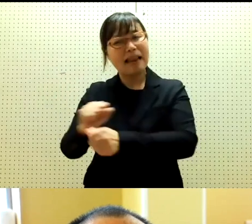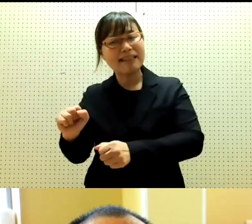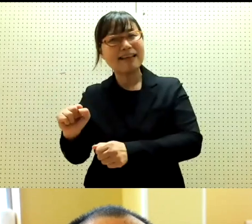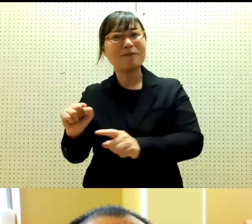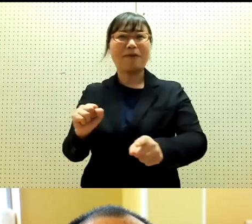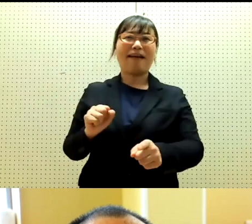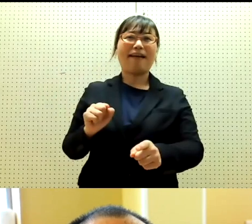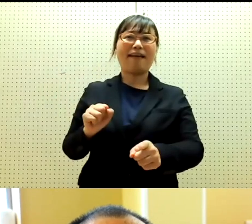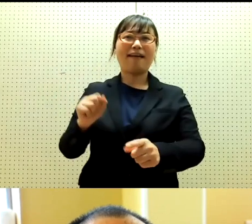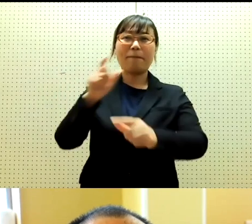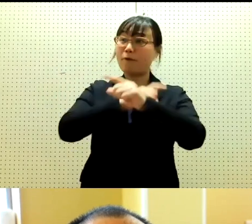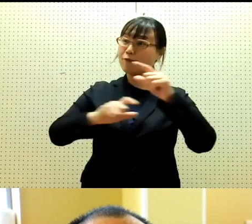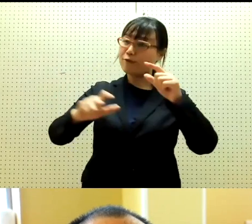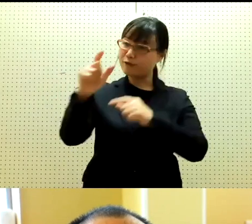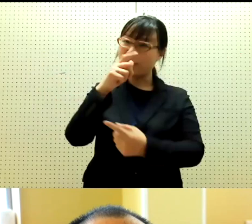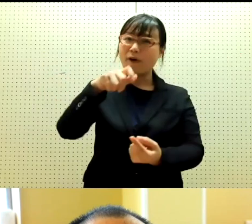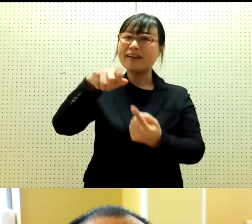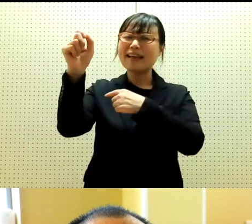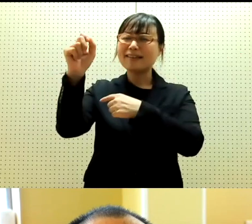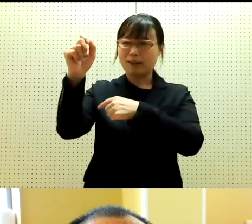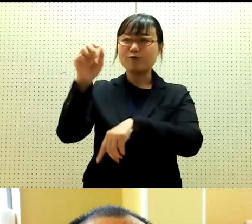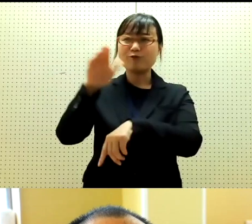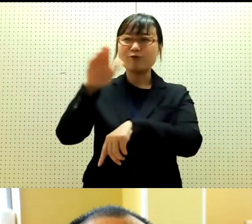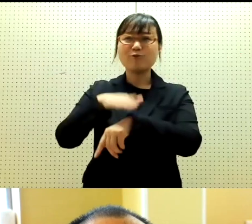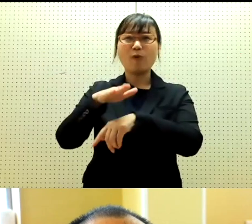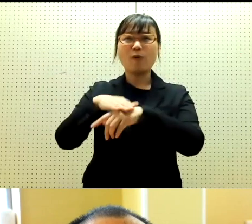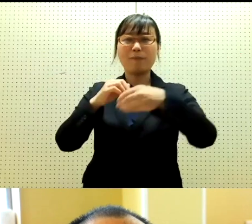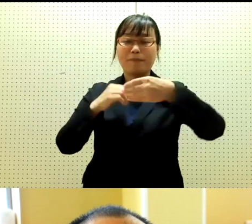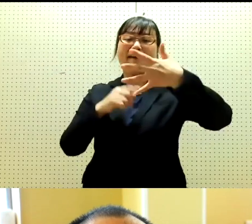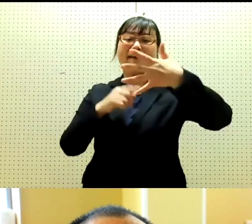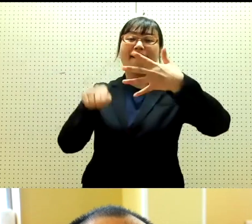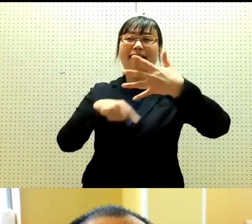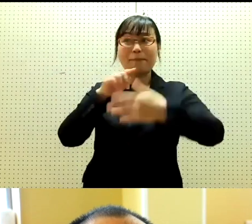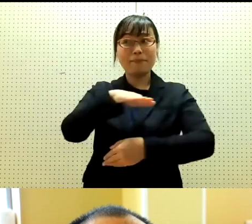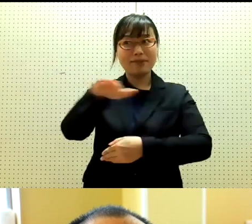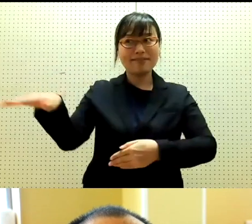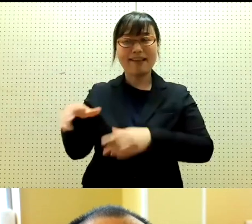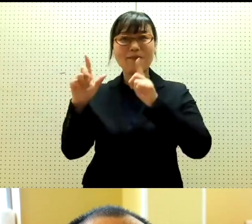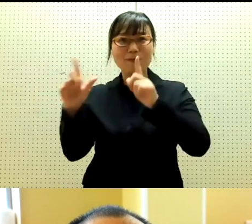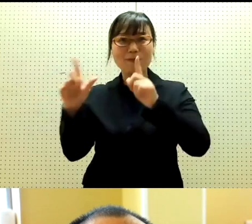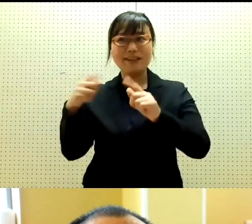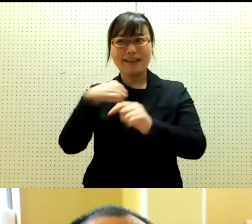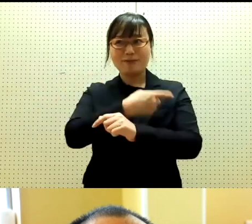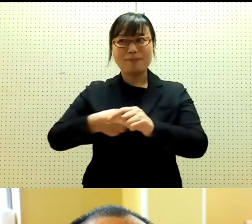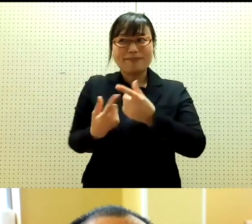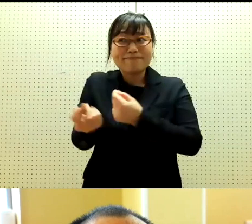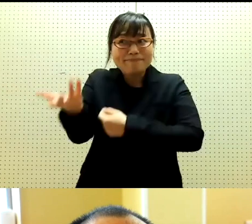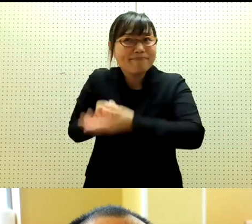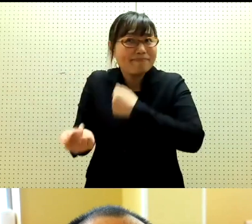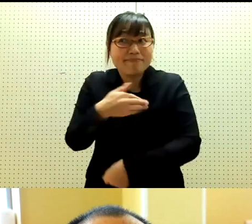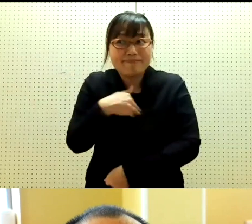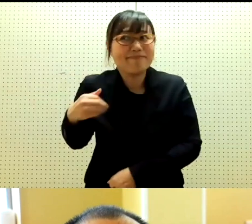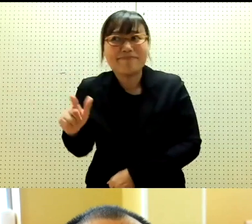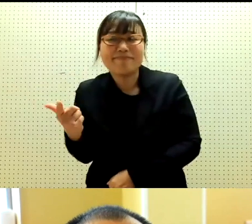っとみんなの答えがよくわかるかもしれないってことをね、考えてくれるかもしれない。でそういうあの経験の、繰り返しによ